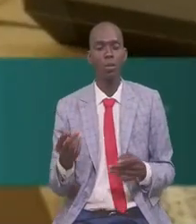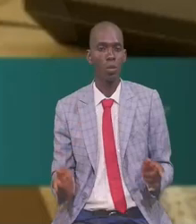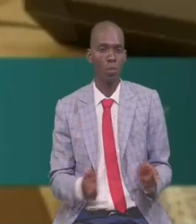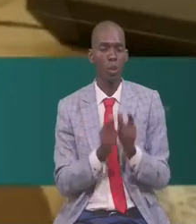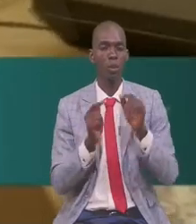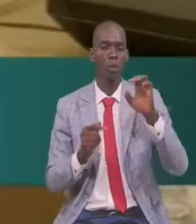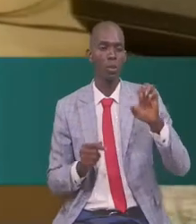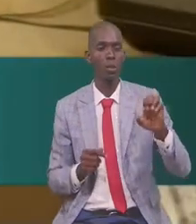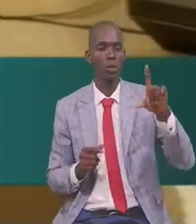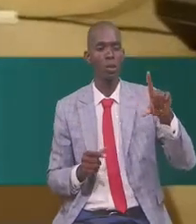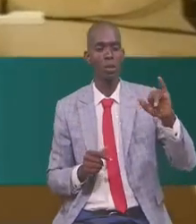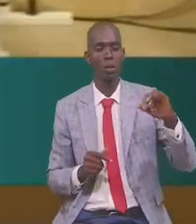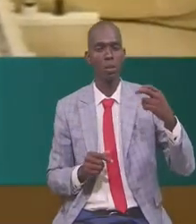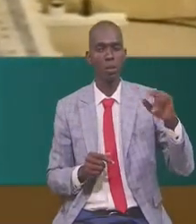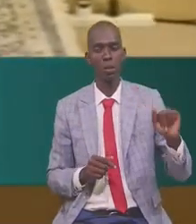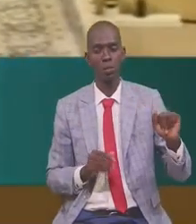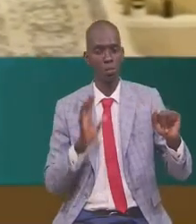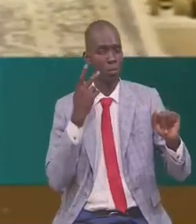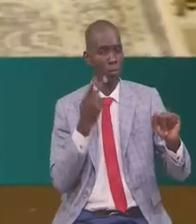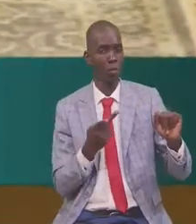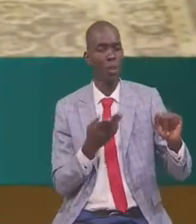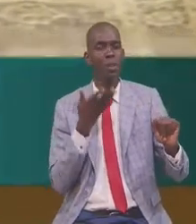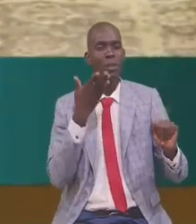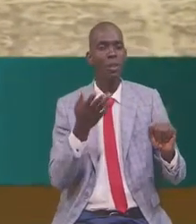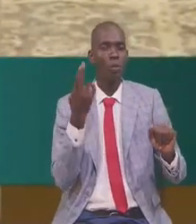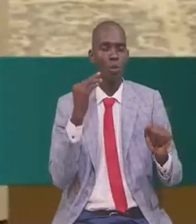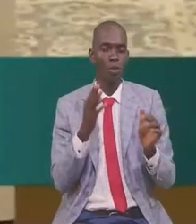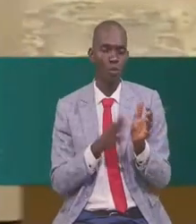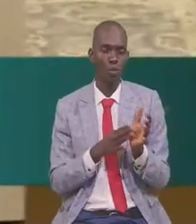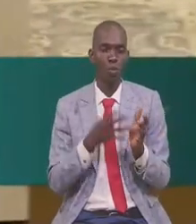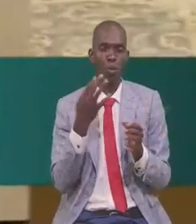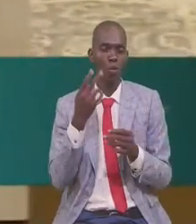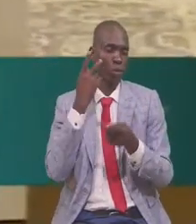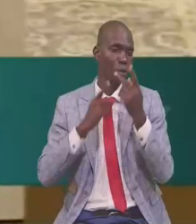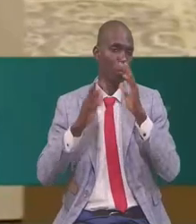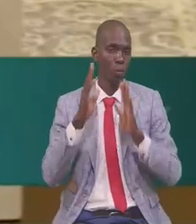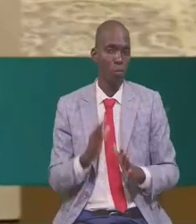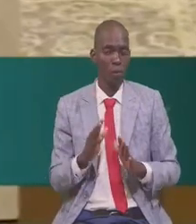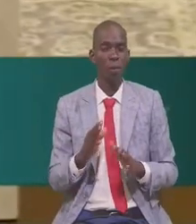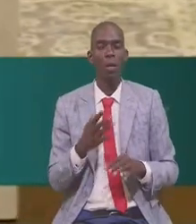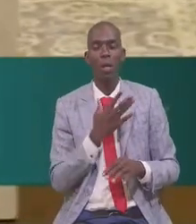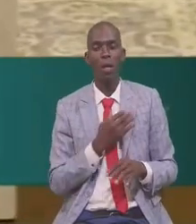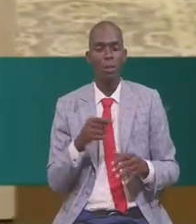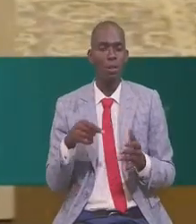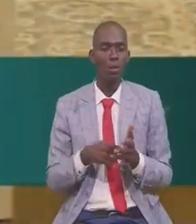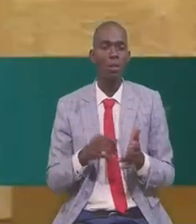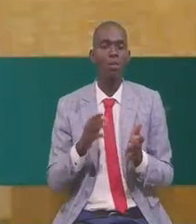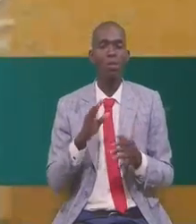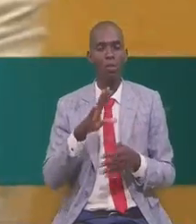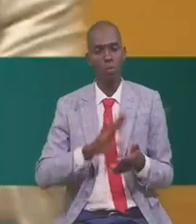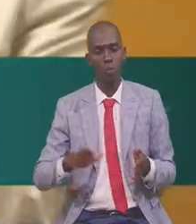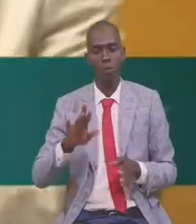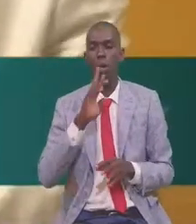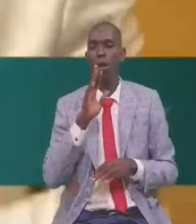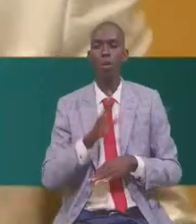Il y avait une école des prophètes et ses étudiants étaient appelés fils des prophètes. Comme Paul se